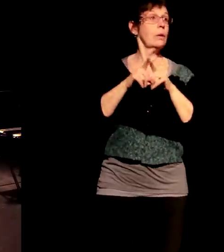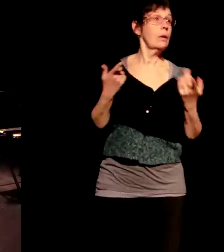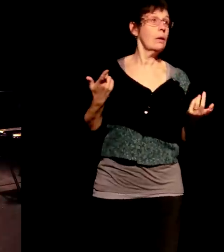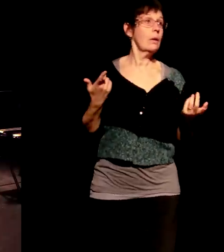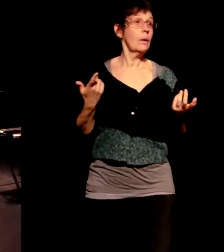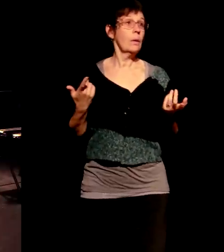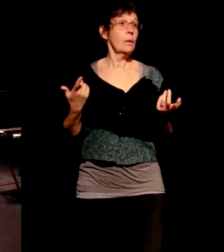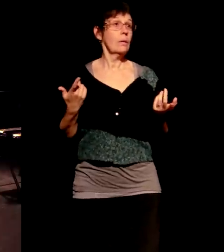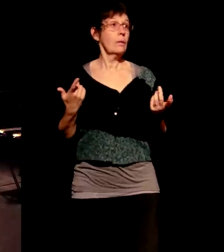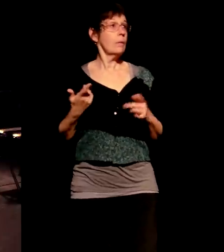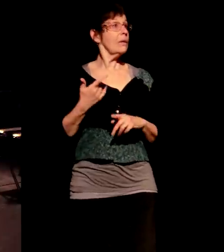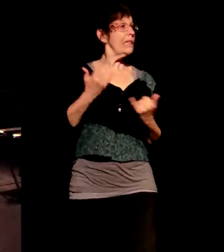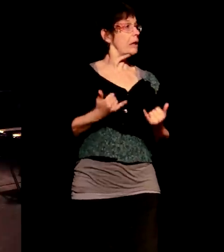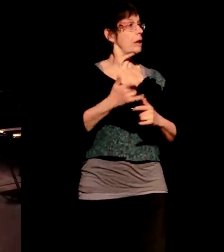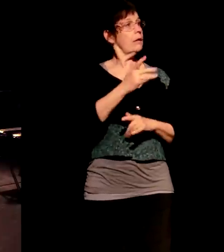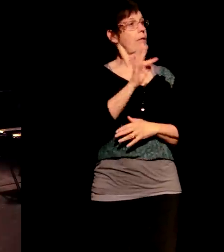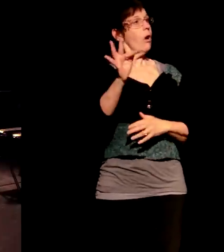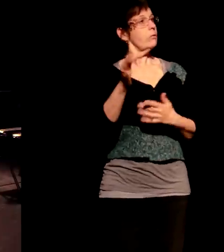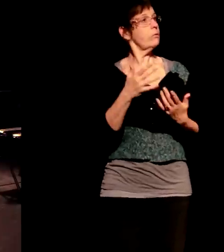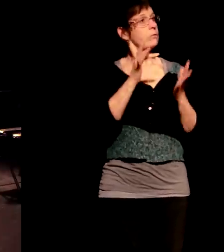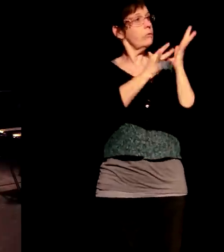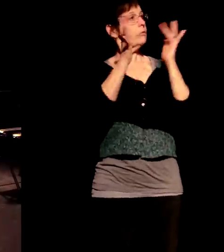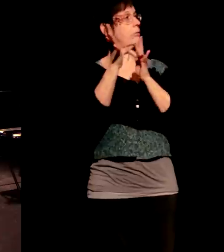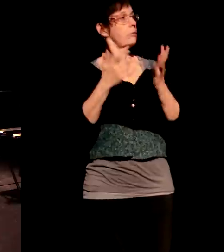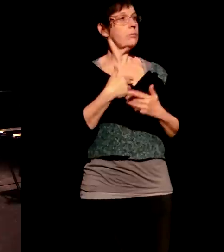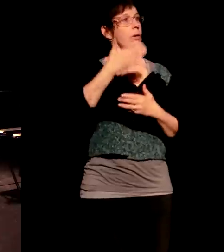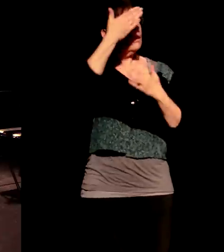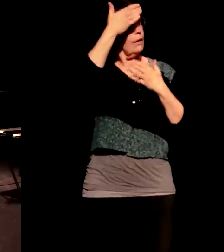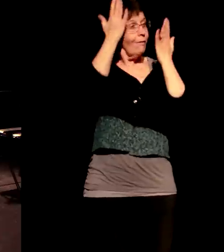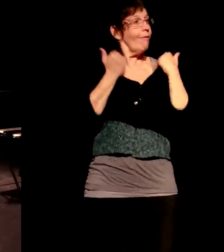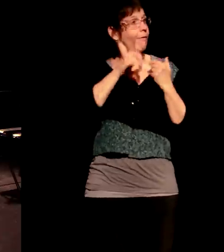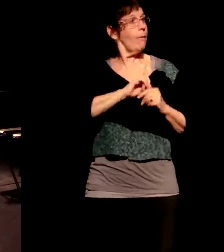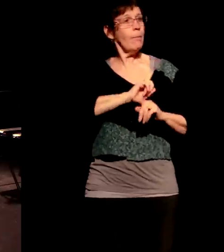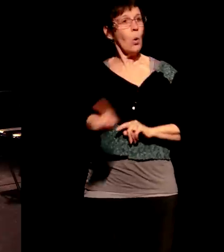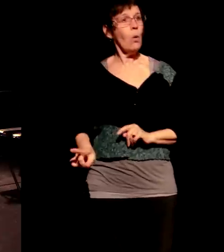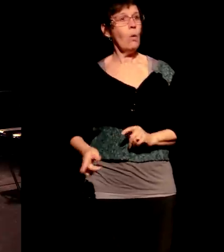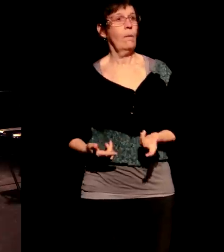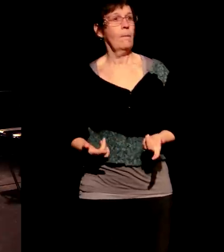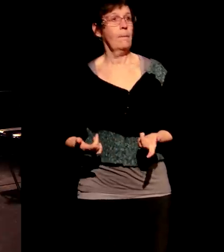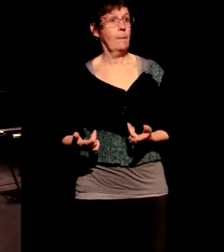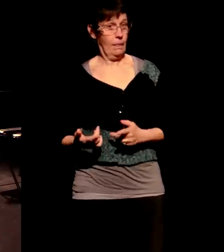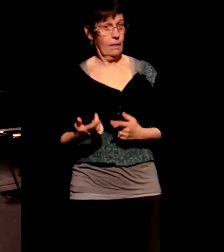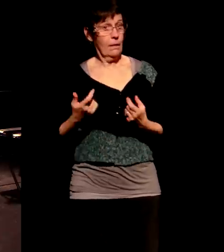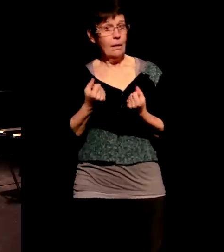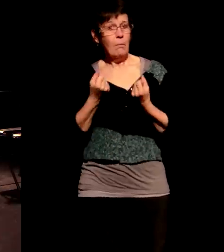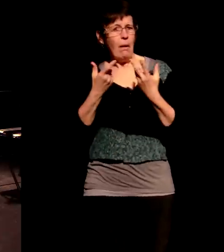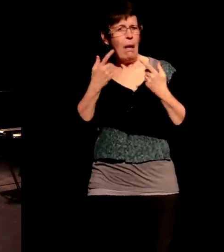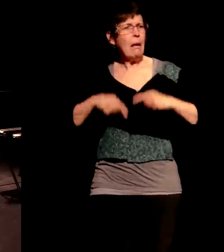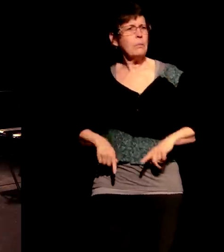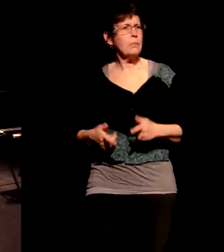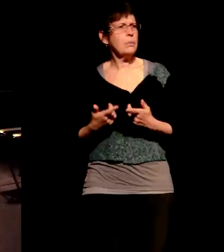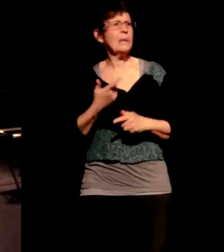la nôtre. On ne voile pas les femmes chez nous. C'est ce qu'a dit beaucoup de dirigeants. Le voile n'est pas le bienvenu sur le territoire de